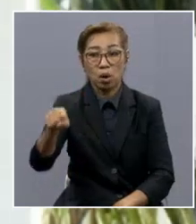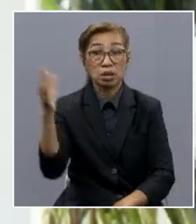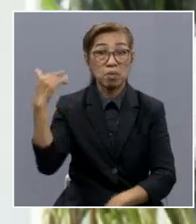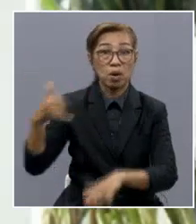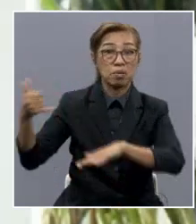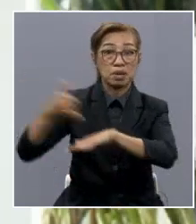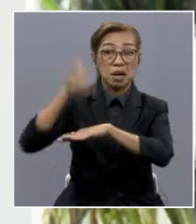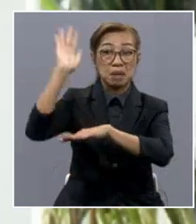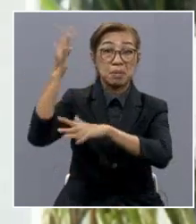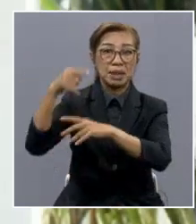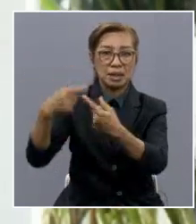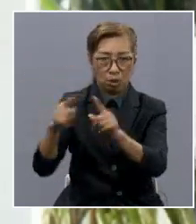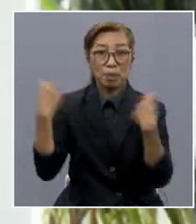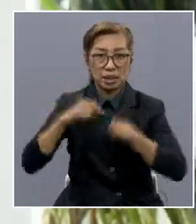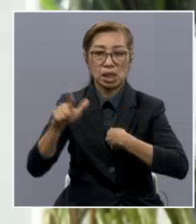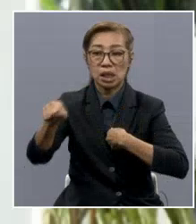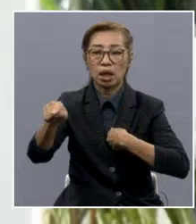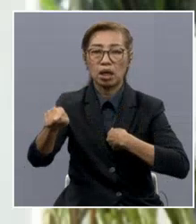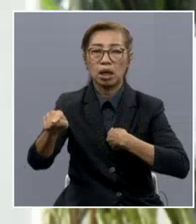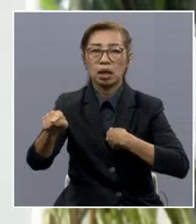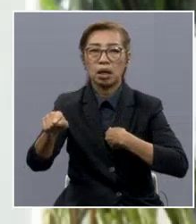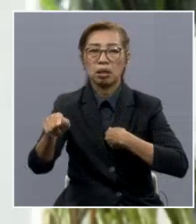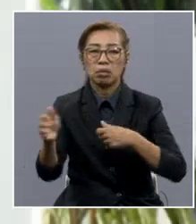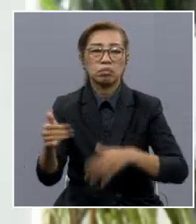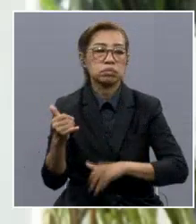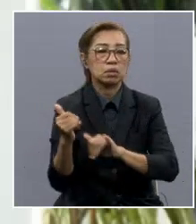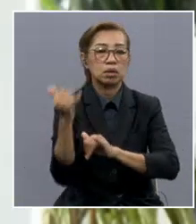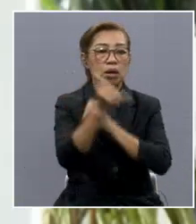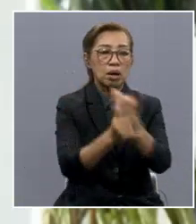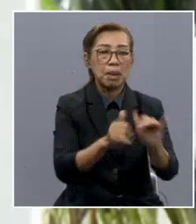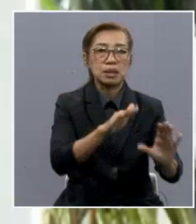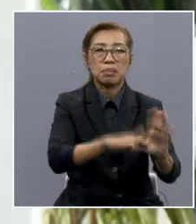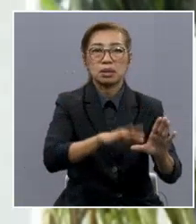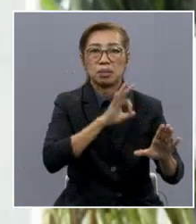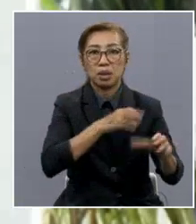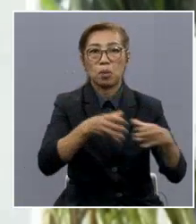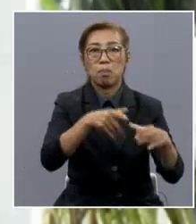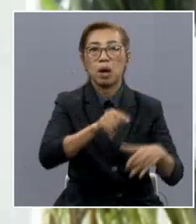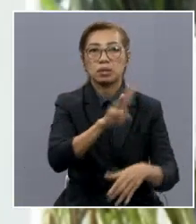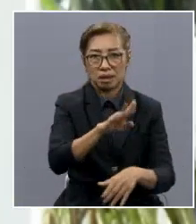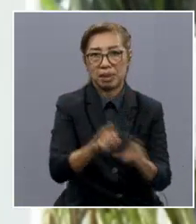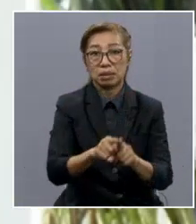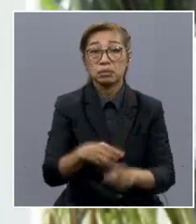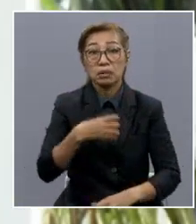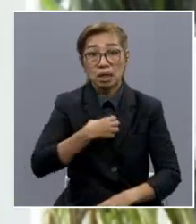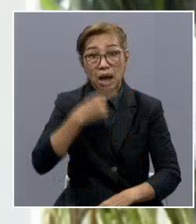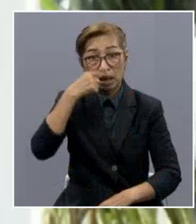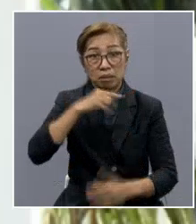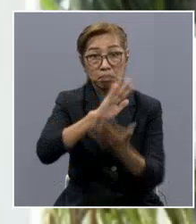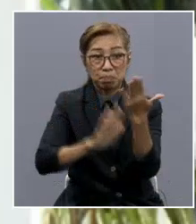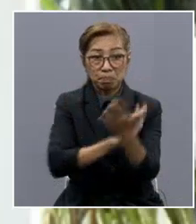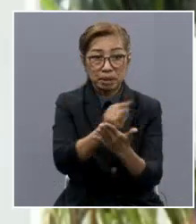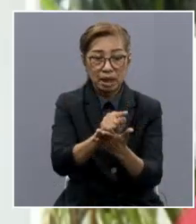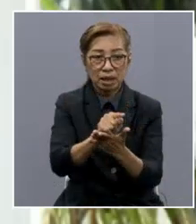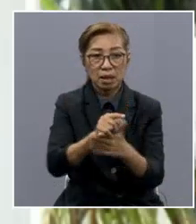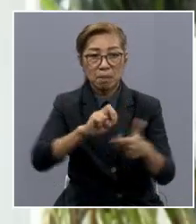ยทักษิณให้ความเห็นแบบนี้เลยนะครับบอกว่าอยากจะเห็นประเทศปรองดองเนี่ยบางทีก็ต้องทำความเข้าใจเมื่อเขาเข้าใจแล้วเนี่ยเขาขอมาเป็นพวกเราถ้า